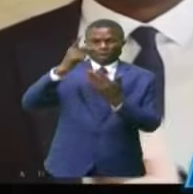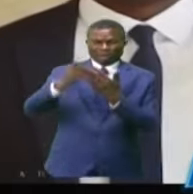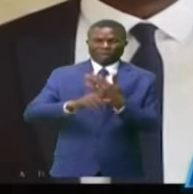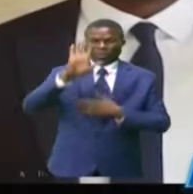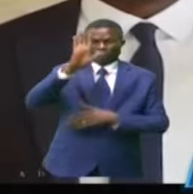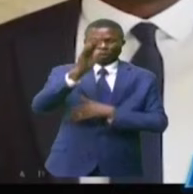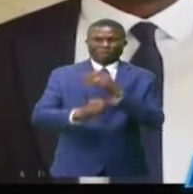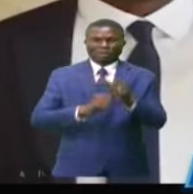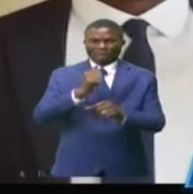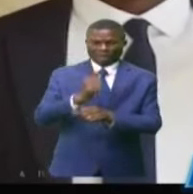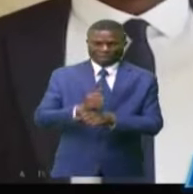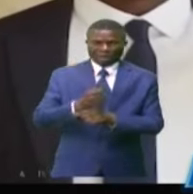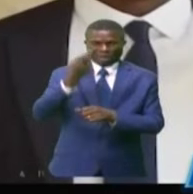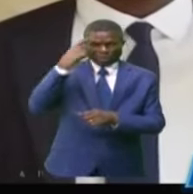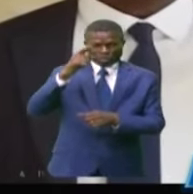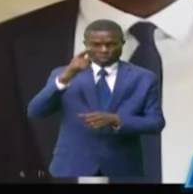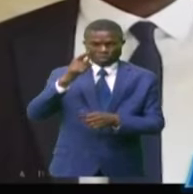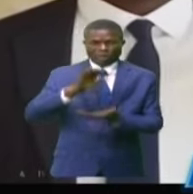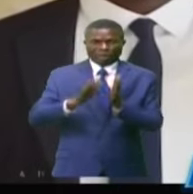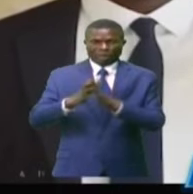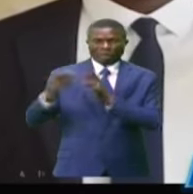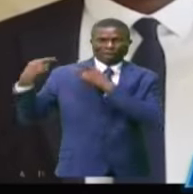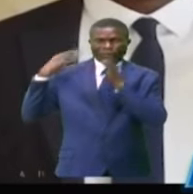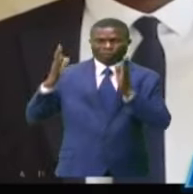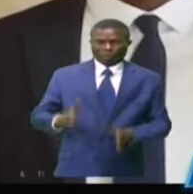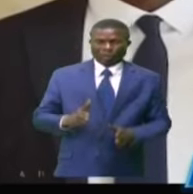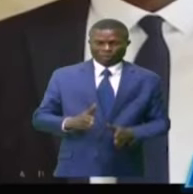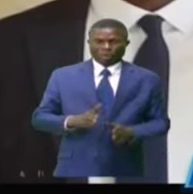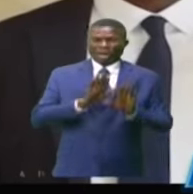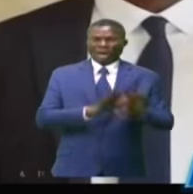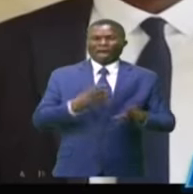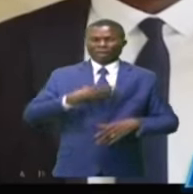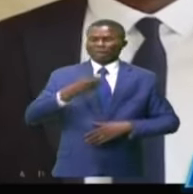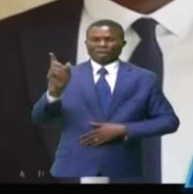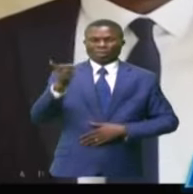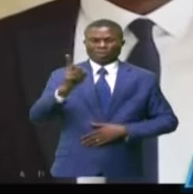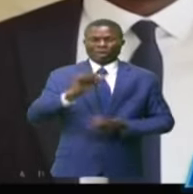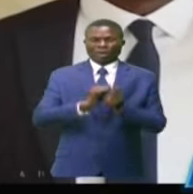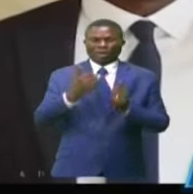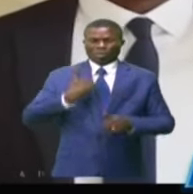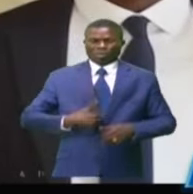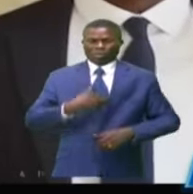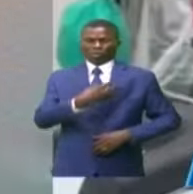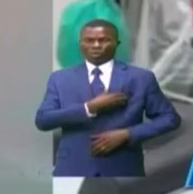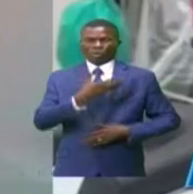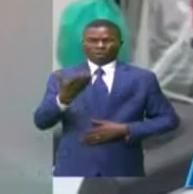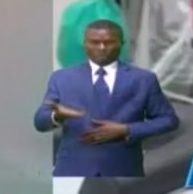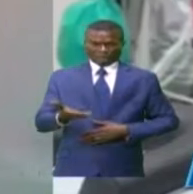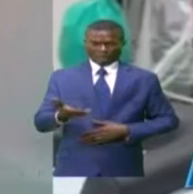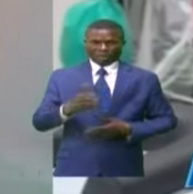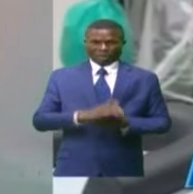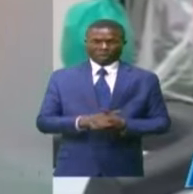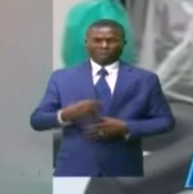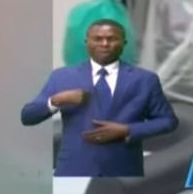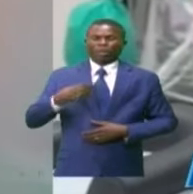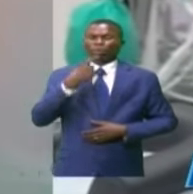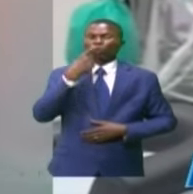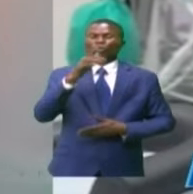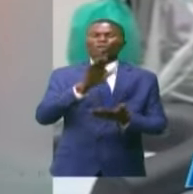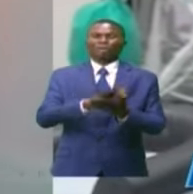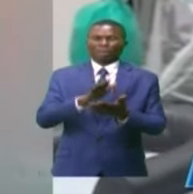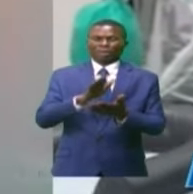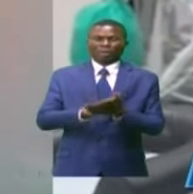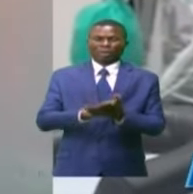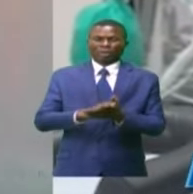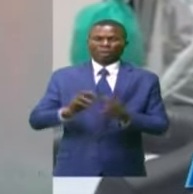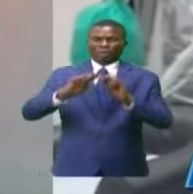ans pour pouvoir être autonome et indépendant dans les chirurgies cardiaques pédiatriques. Nous disons vraiment merci à